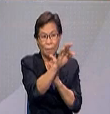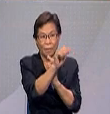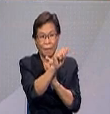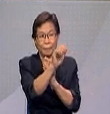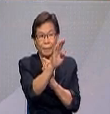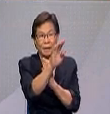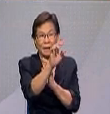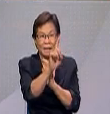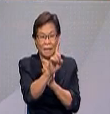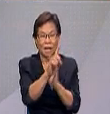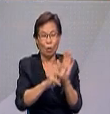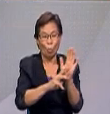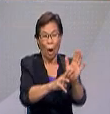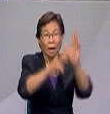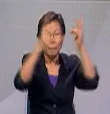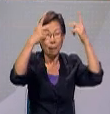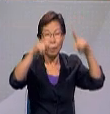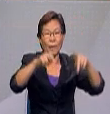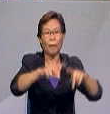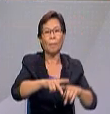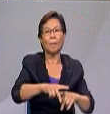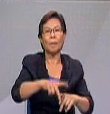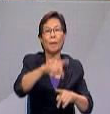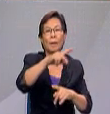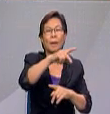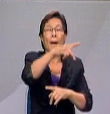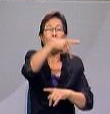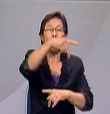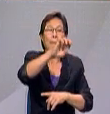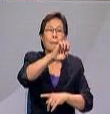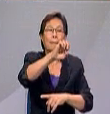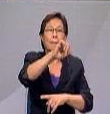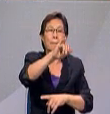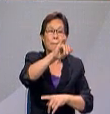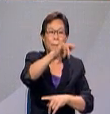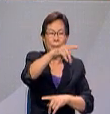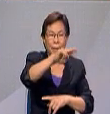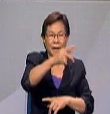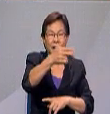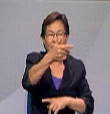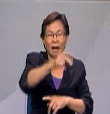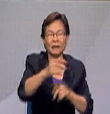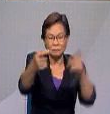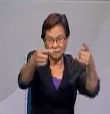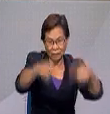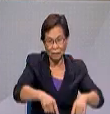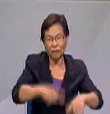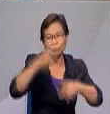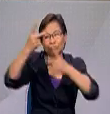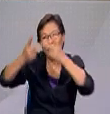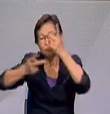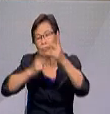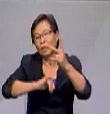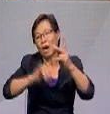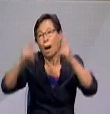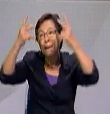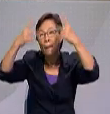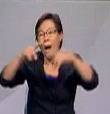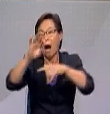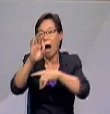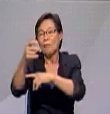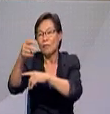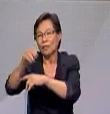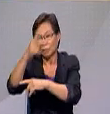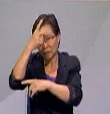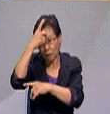NFABD diwakili presidennya Pengiran Matusin Pengiran Matasan telah hadir melakukan kunjungan hormat ke atas Presiden